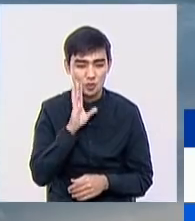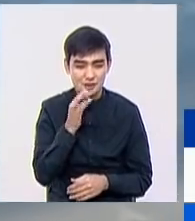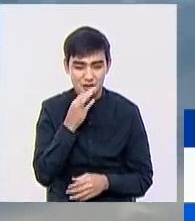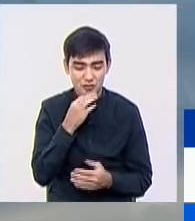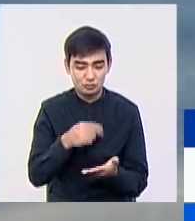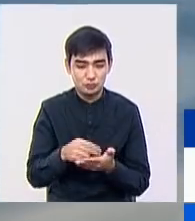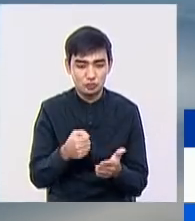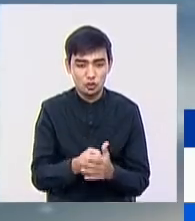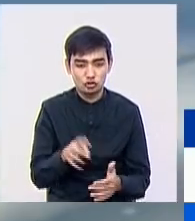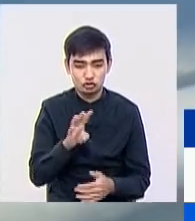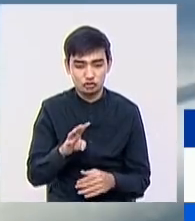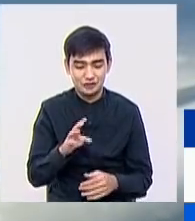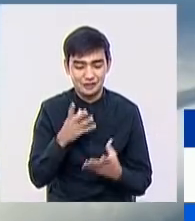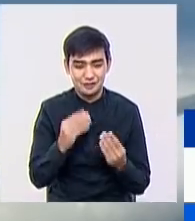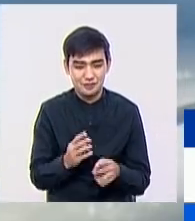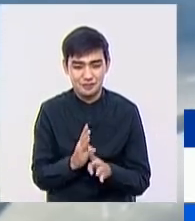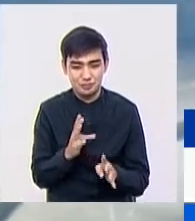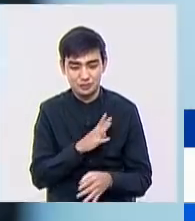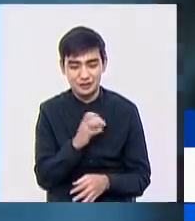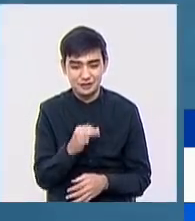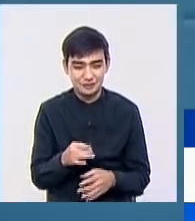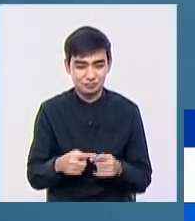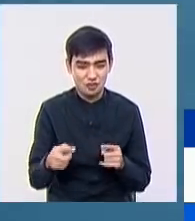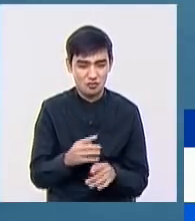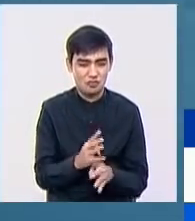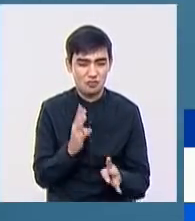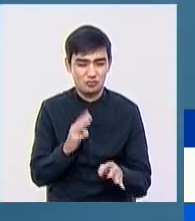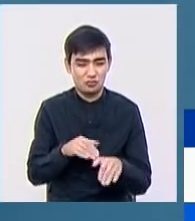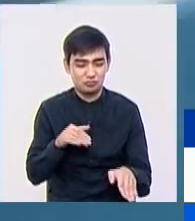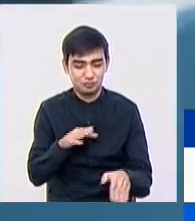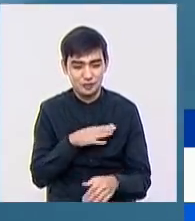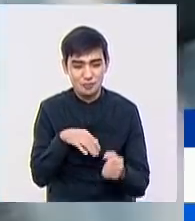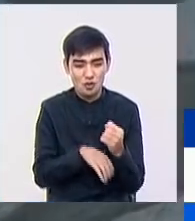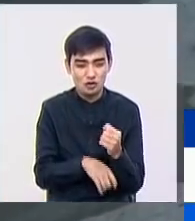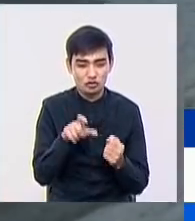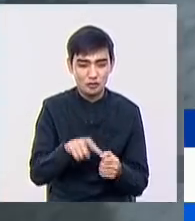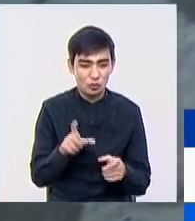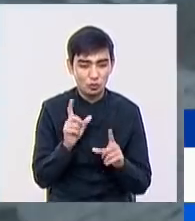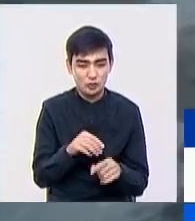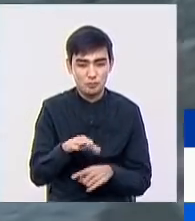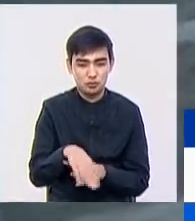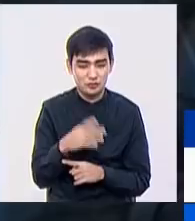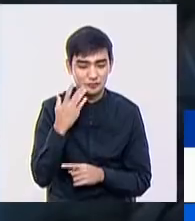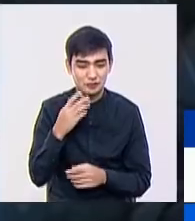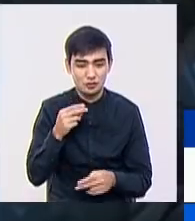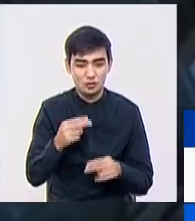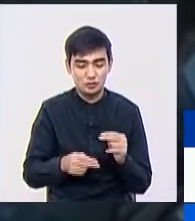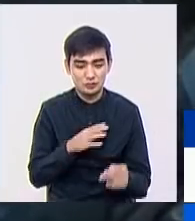примерно до 4 часов дня. Все это время ожидая в длинной очереди. Последние клиенты уезжают с пустыми машинами.